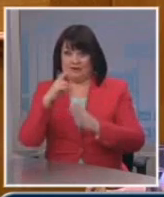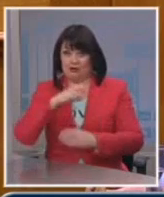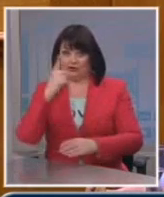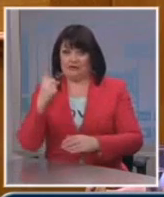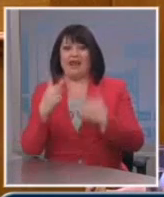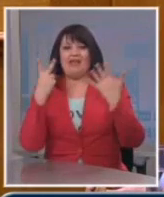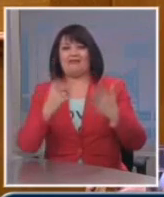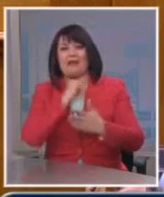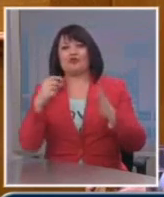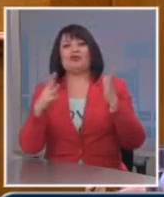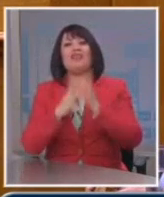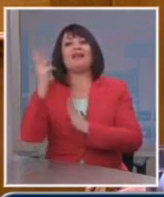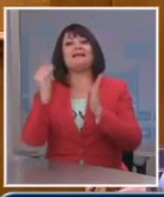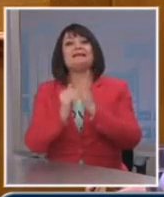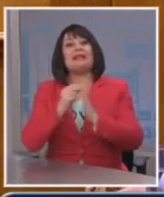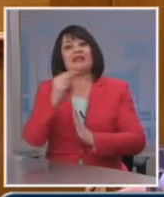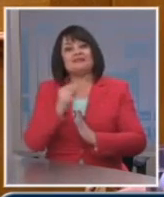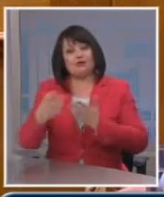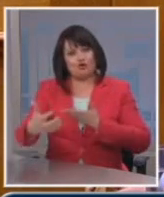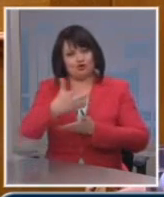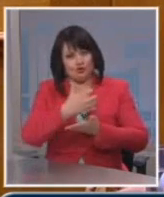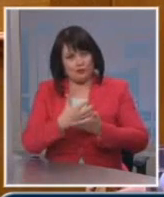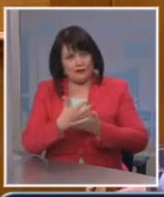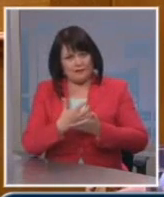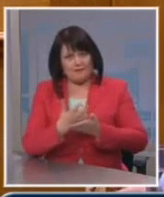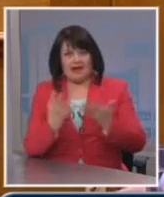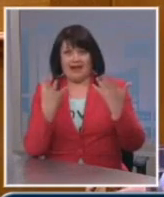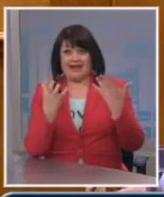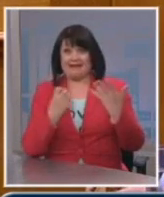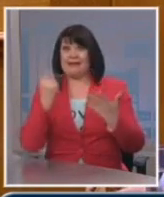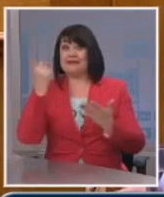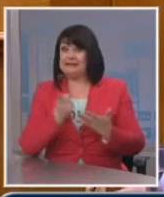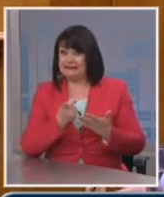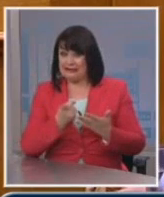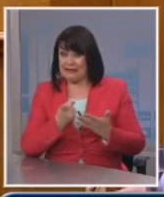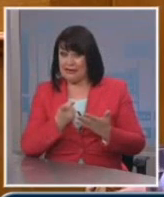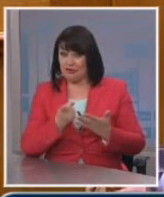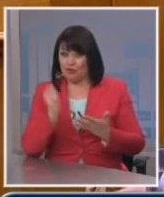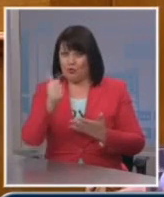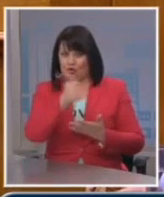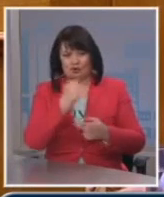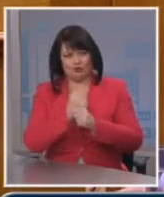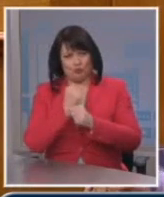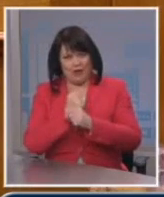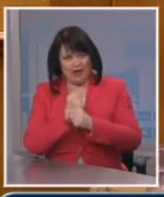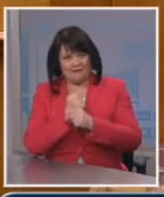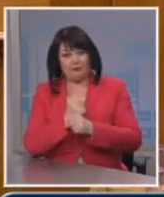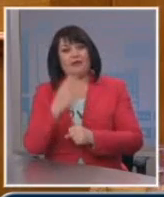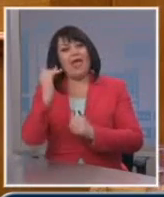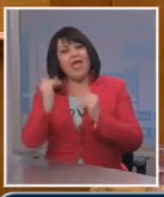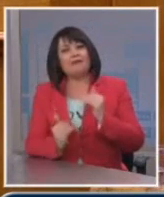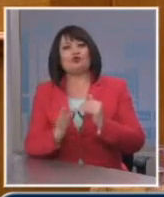7 έως 13.000 ευρώ, δηλαδή για το 90% των αυτοαπασχολούμενων, θα υπάρχει